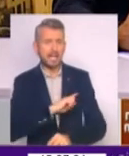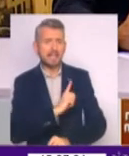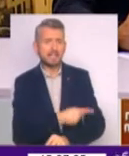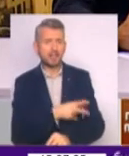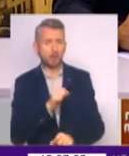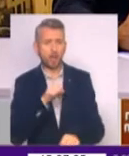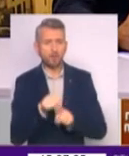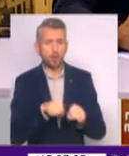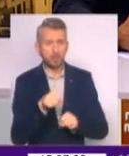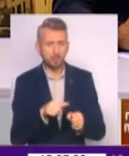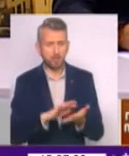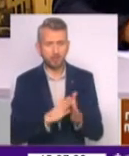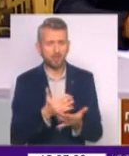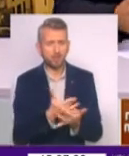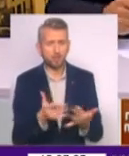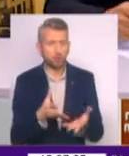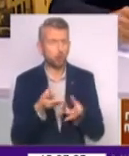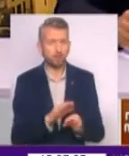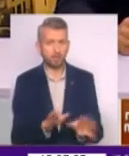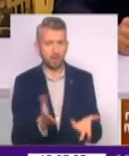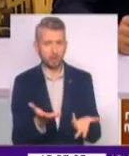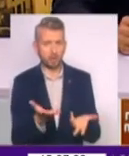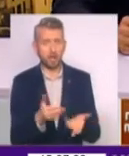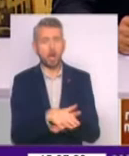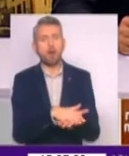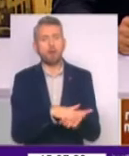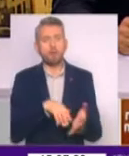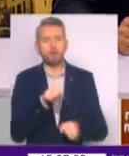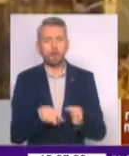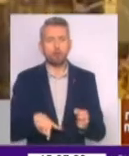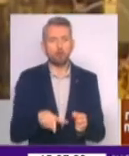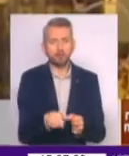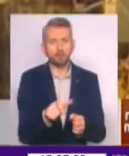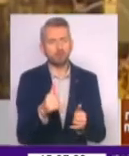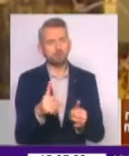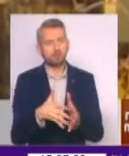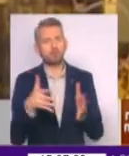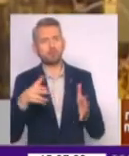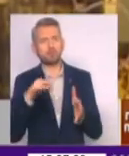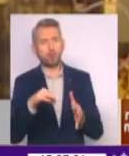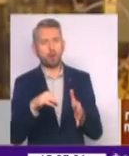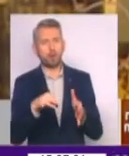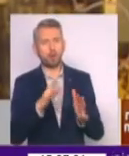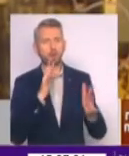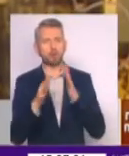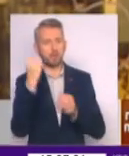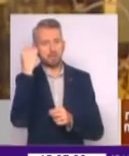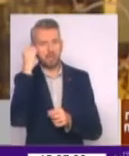велосипедної інфраструктури не впливають. Продовжилась велодоріжка трошки зараз по проспекту Перемоги. Є